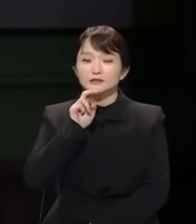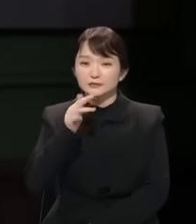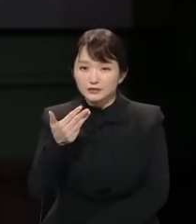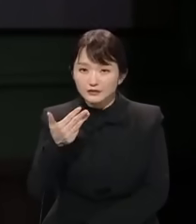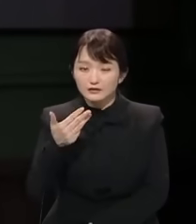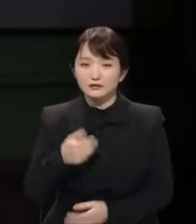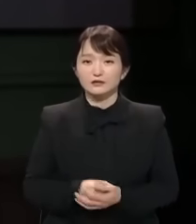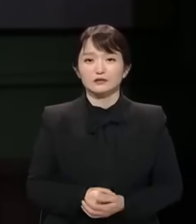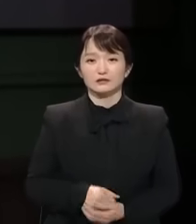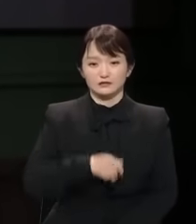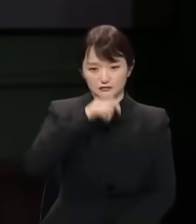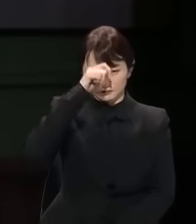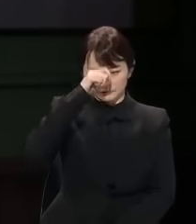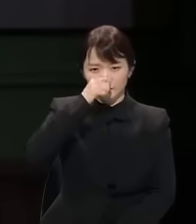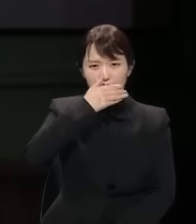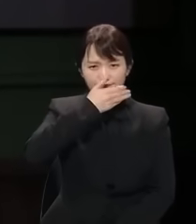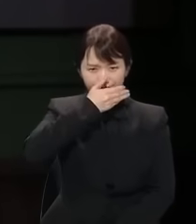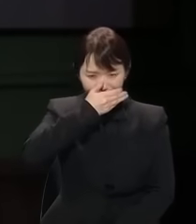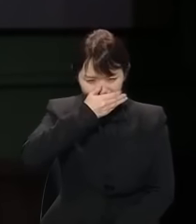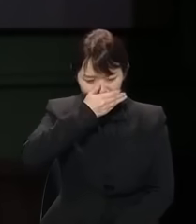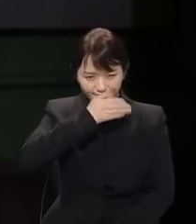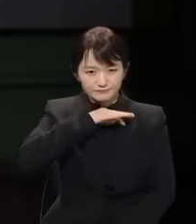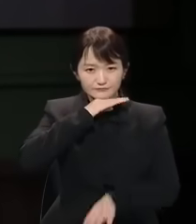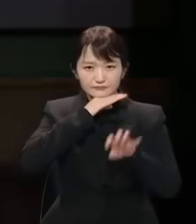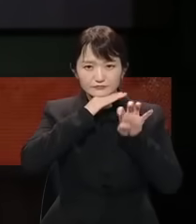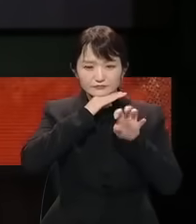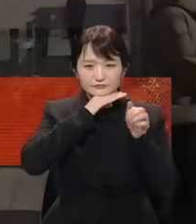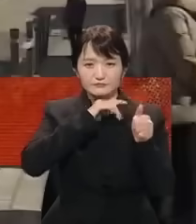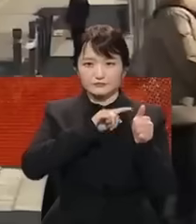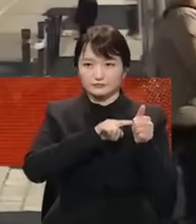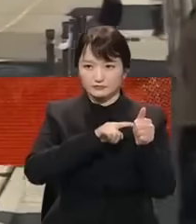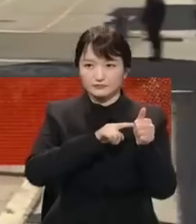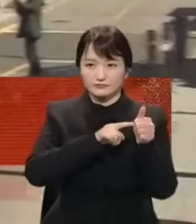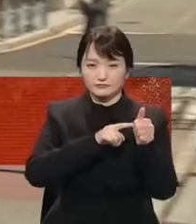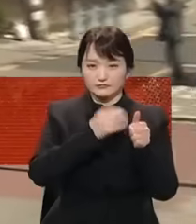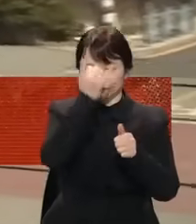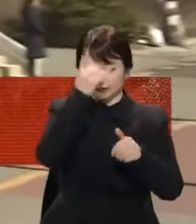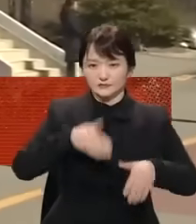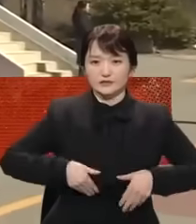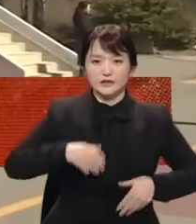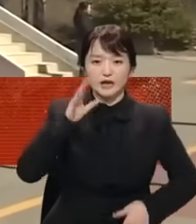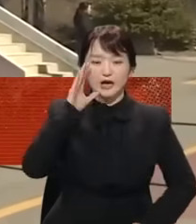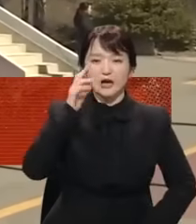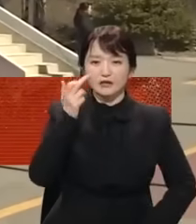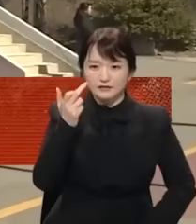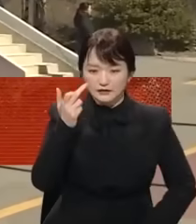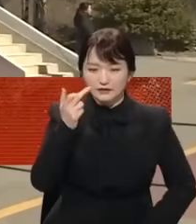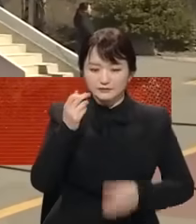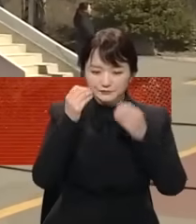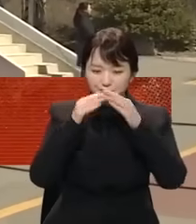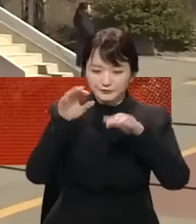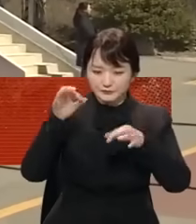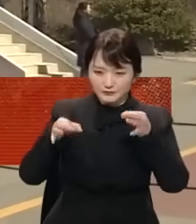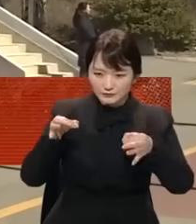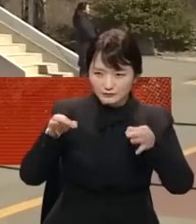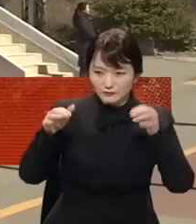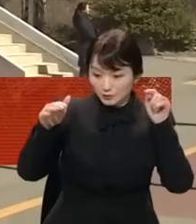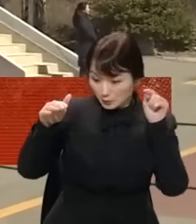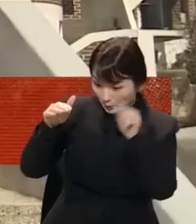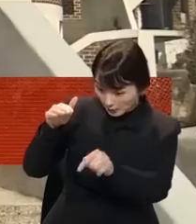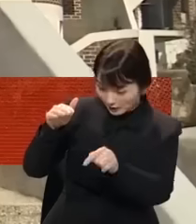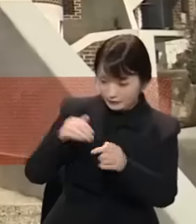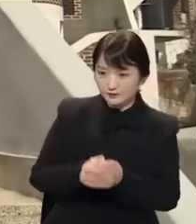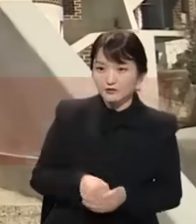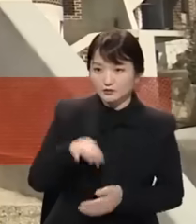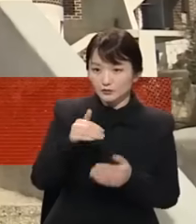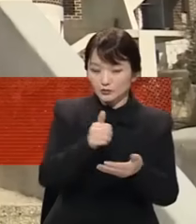8일이었다 흰색 마스크 눌러쓴 40대 남성이이 충남 아산의 새마을 금고로 들이닥칩니다이 처음에는 손님인 척하고